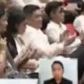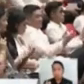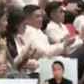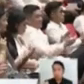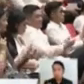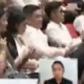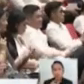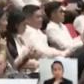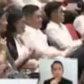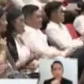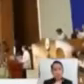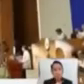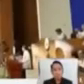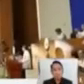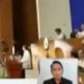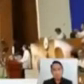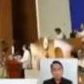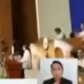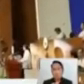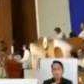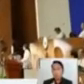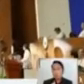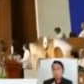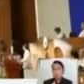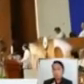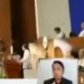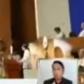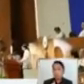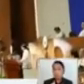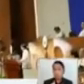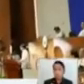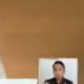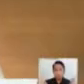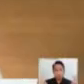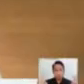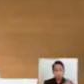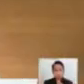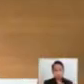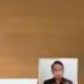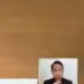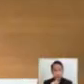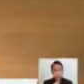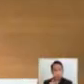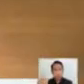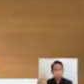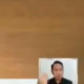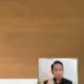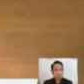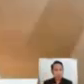at isinunod niya ang brand o tatak ng kanyang administrasyon na inilunsad kamakailan lang.